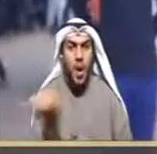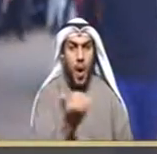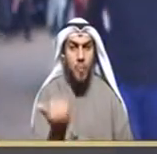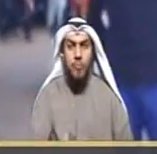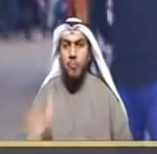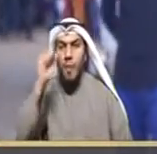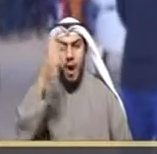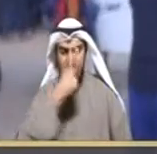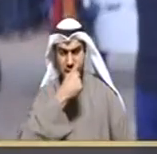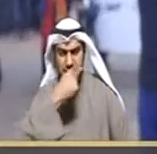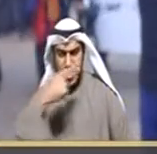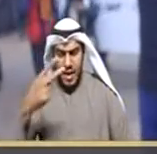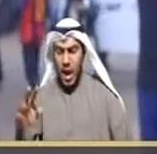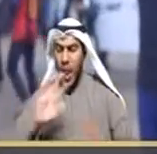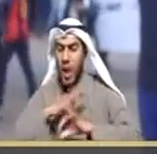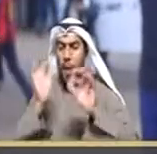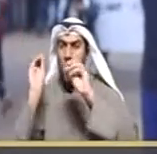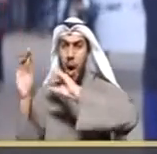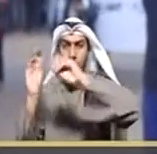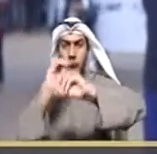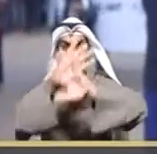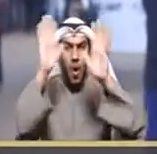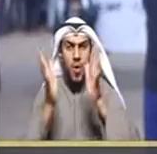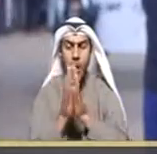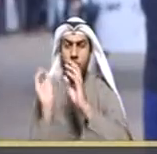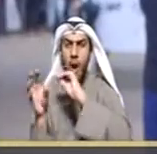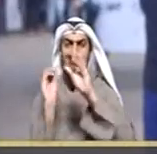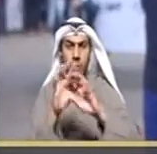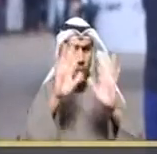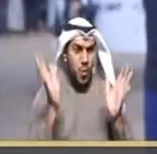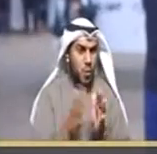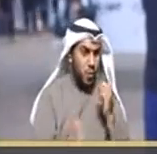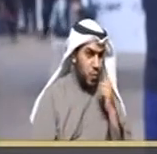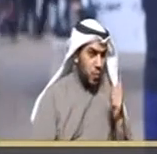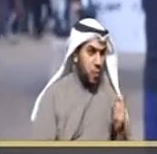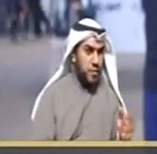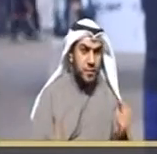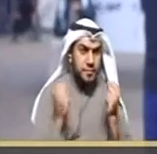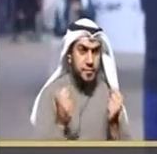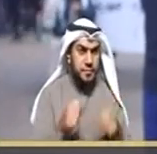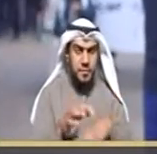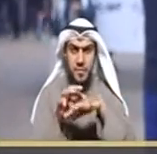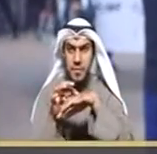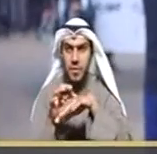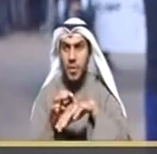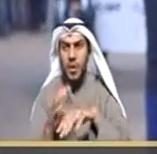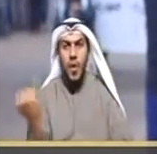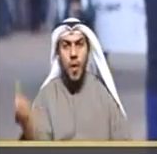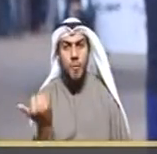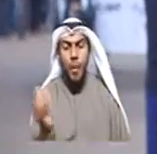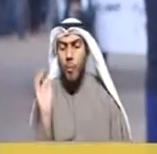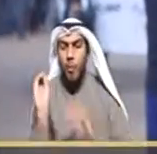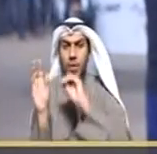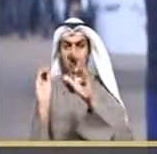المهجرة بتقديم العون والمساعدة لها في ديمومة حياتها، وإن شاء الله من